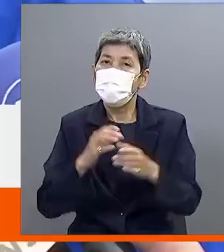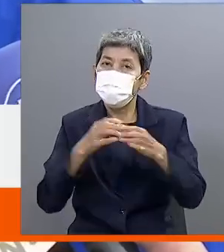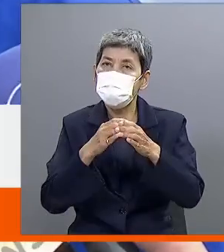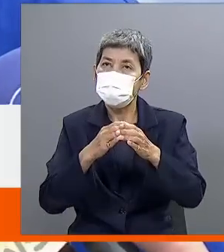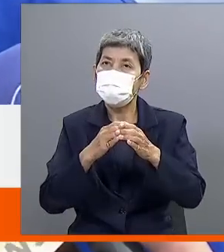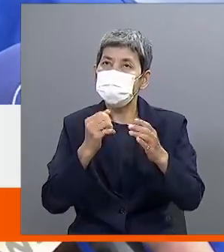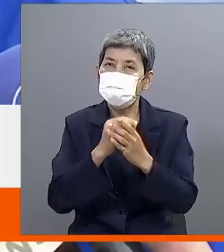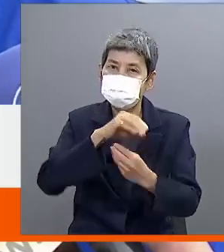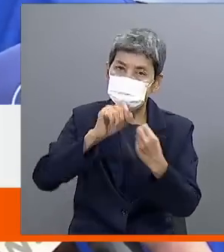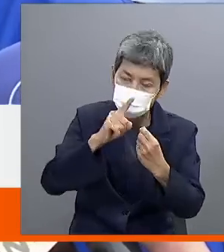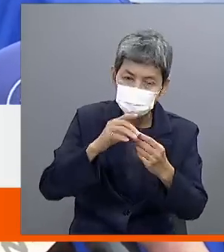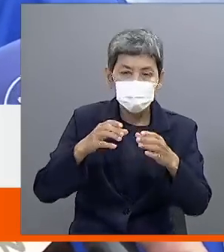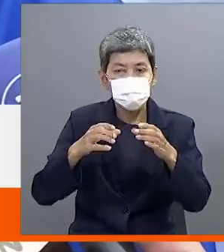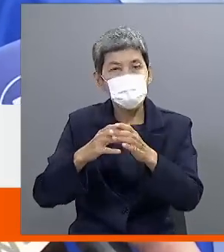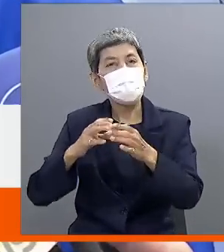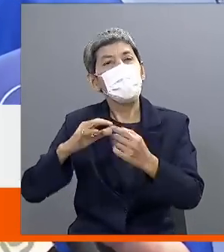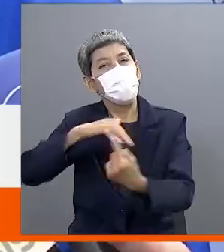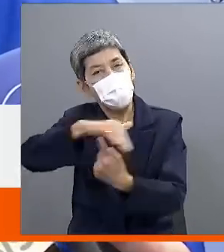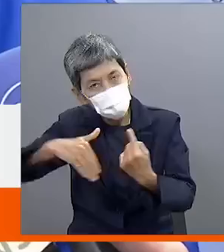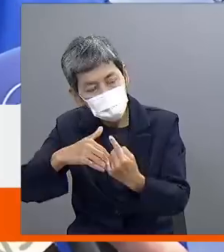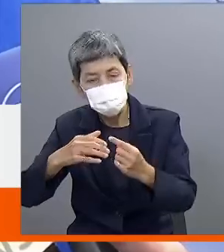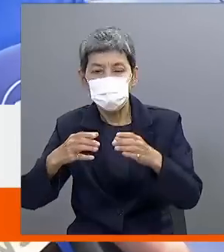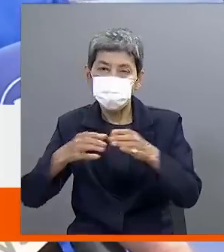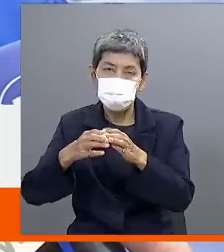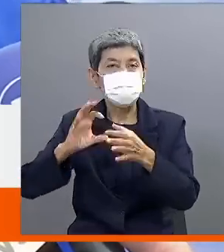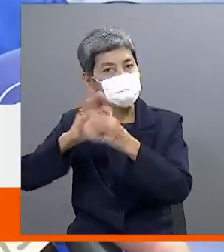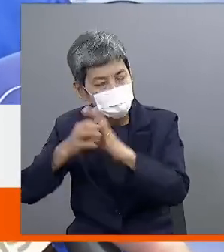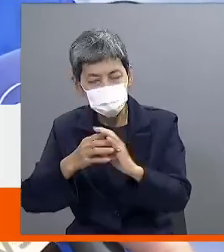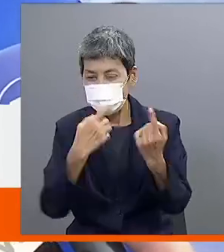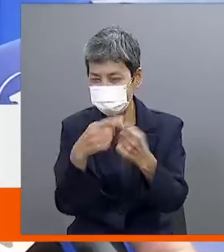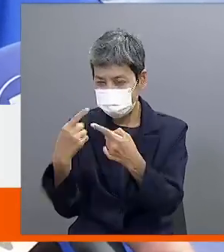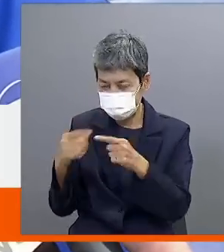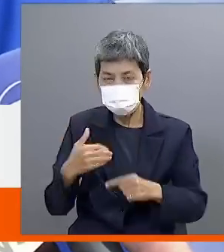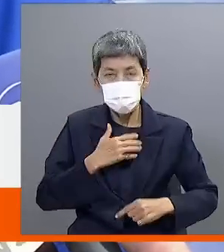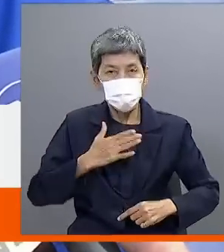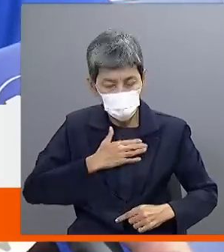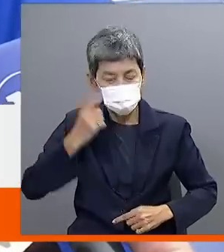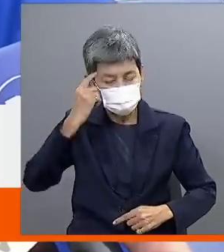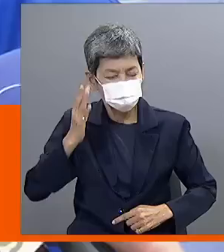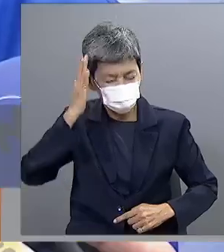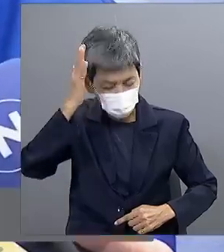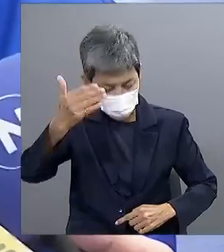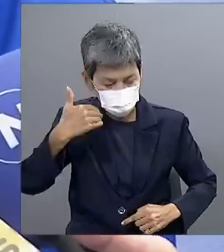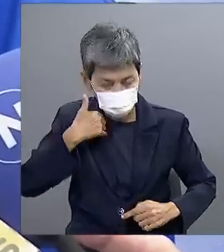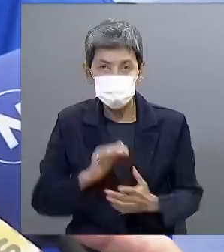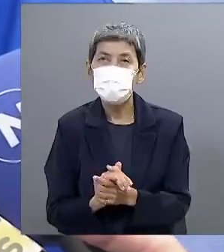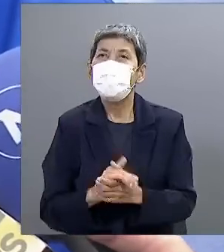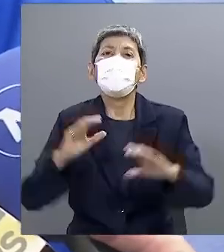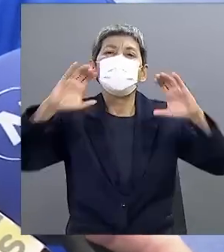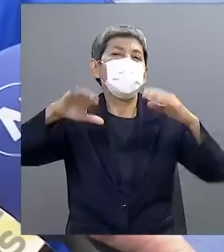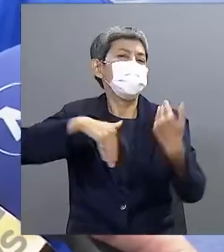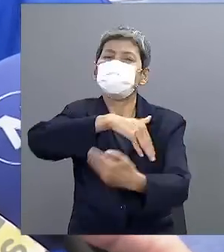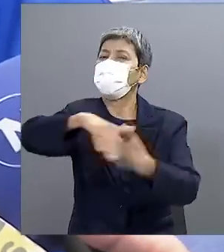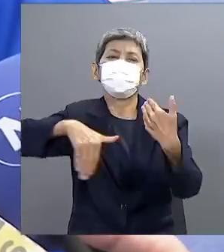กีฬาพรรคด้านสิ่งแวดล้อมนะครับเราจะเห็นความหลากหลายอย่างนี้เกิดขึ้นแล้วผมเชื่อเลยว่าในอนาคตเนี่ยมันก็จะเป็นรัฐบาลผสม